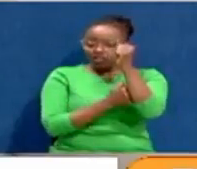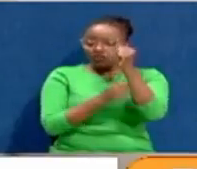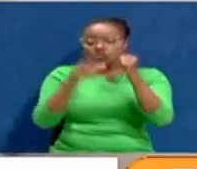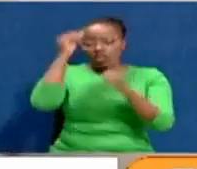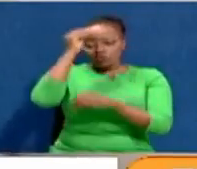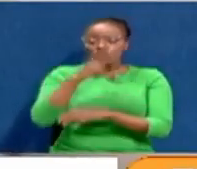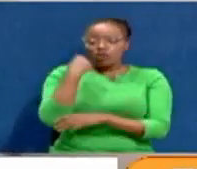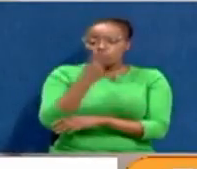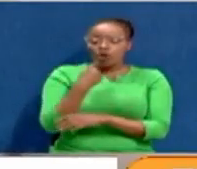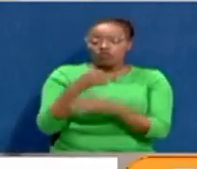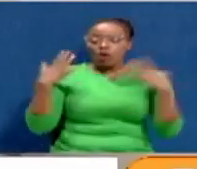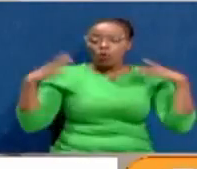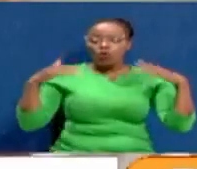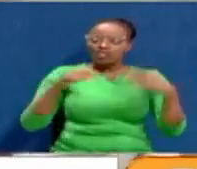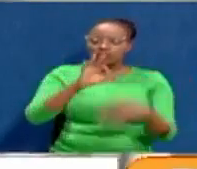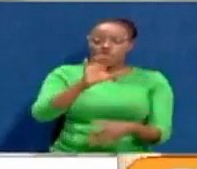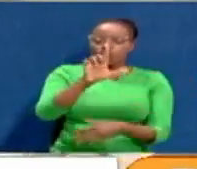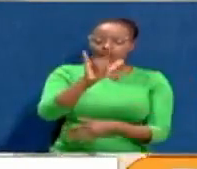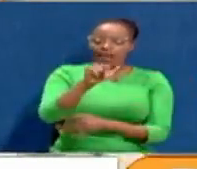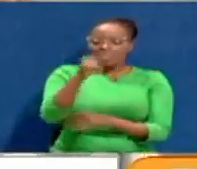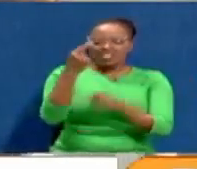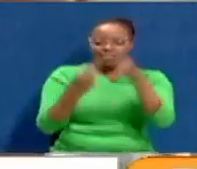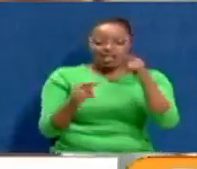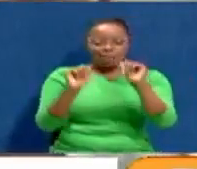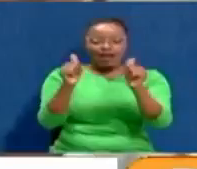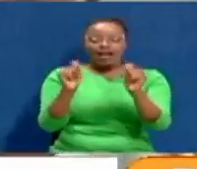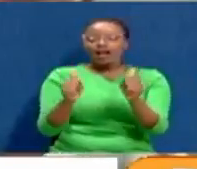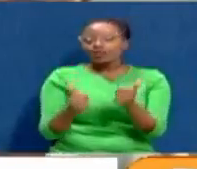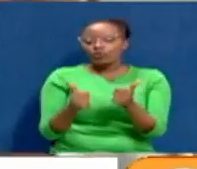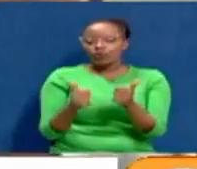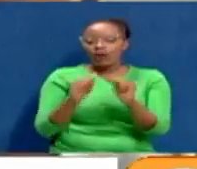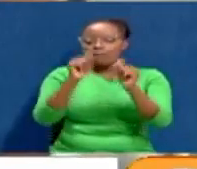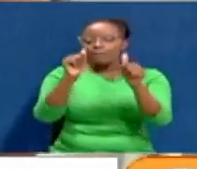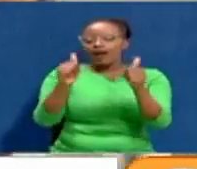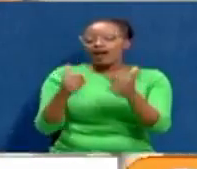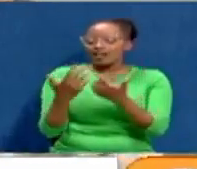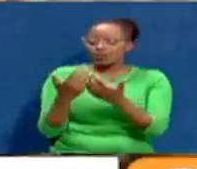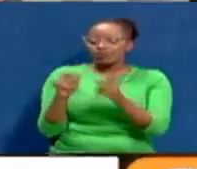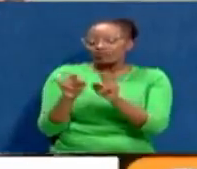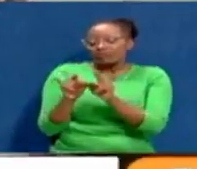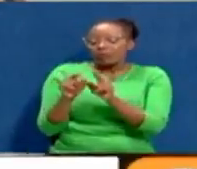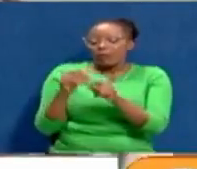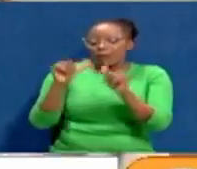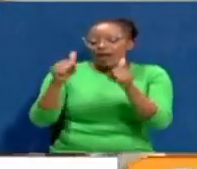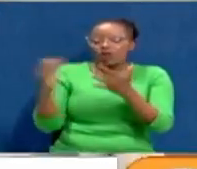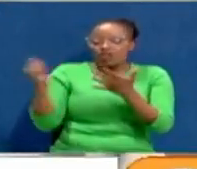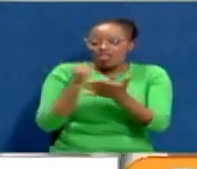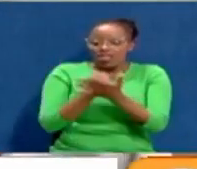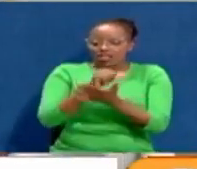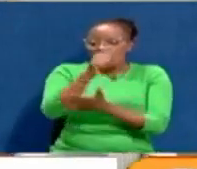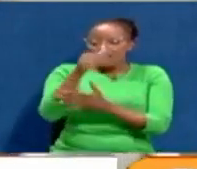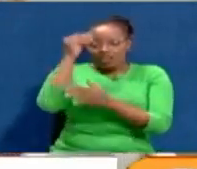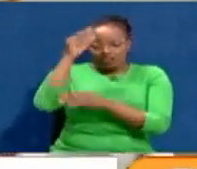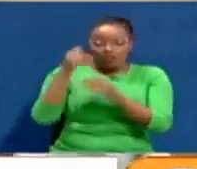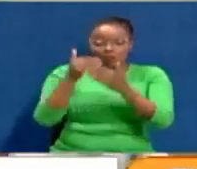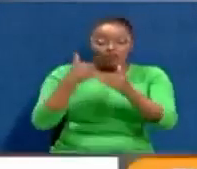hawa wanafunzi wa the Wings to Fly. Japokuwa huu mwaka bado sijachukua wanafunzi, but from the years back nimekuwa